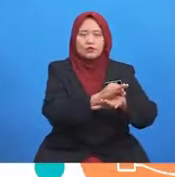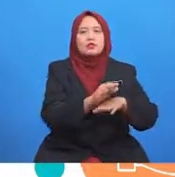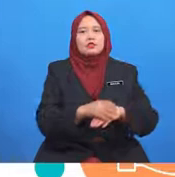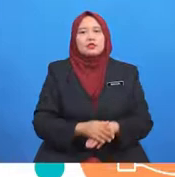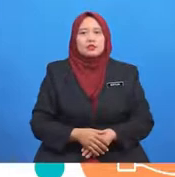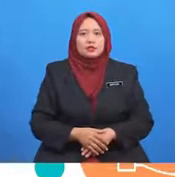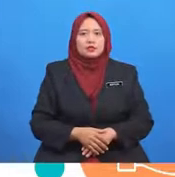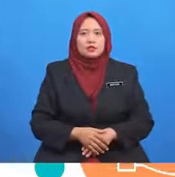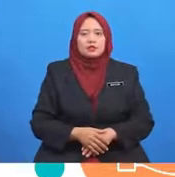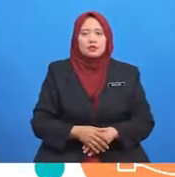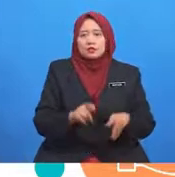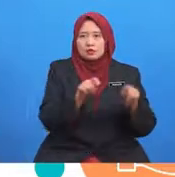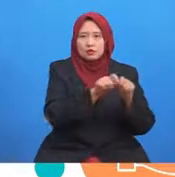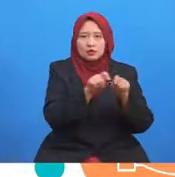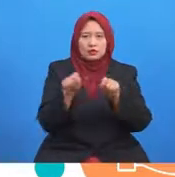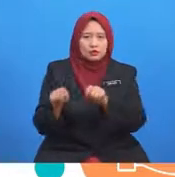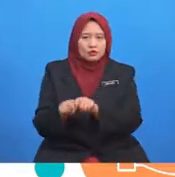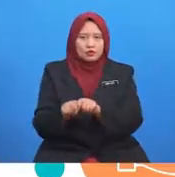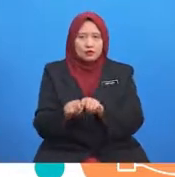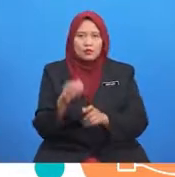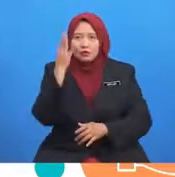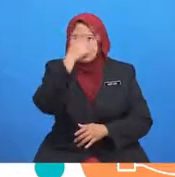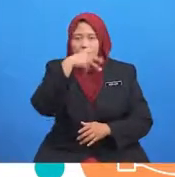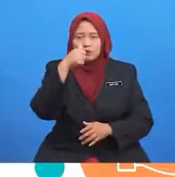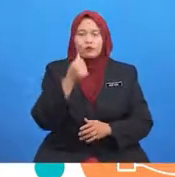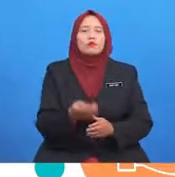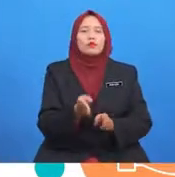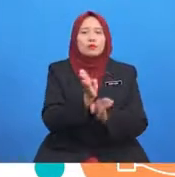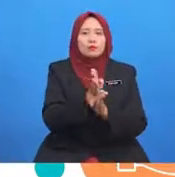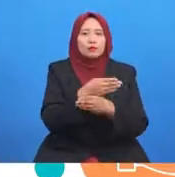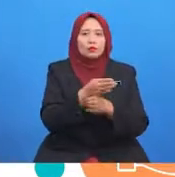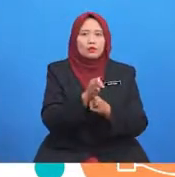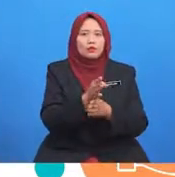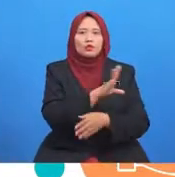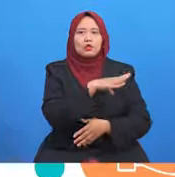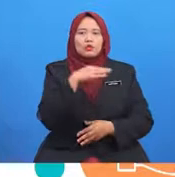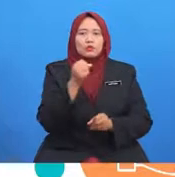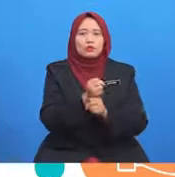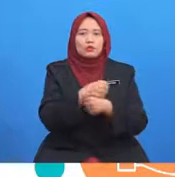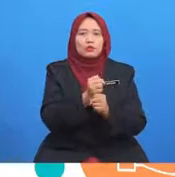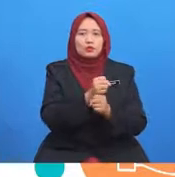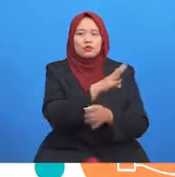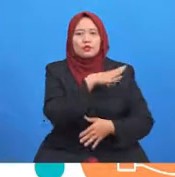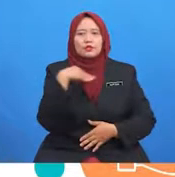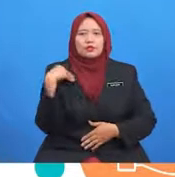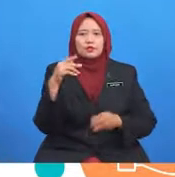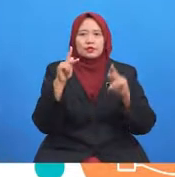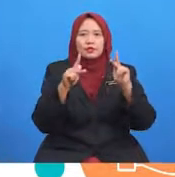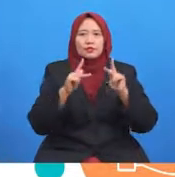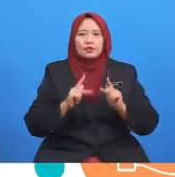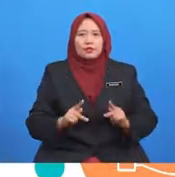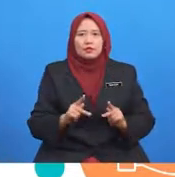rupa bentuk atau kaedah atau prinsip atau teori untuk setiap